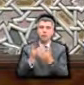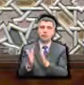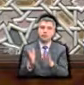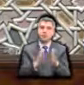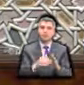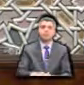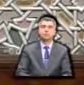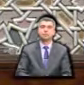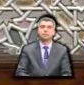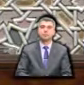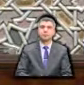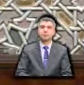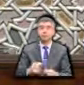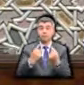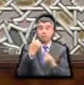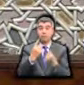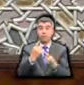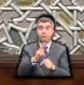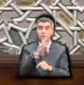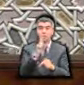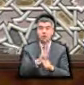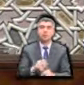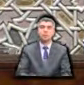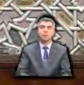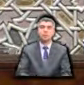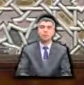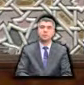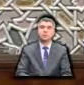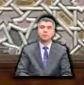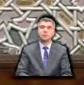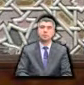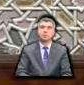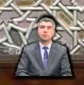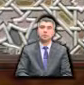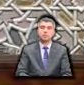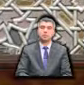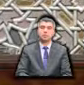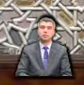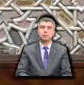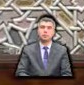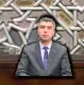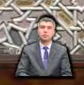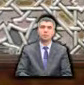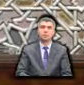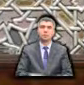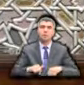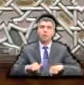شكرا، هل هناك تعقيب إضافي سيد الوزير فيما تبقى من الوقت؟